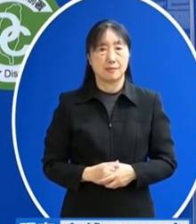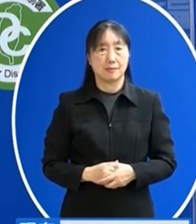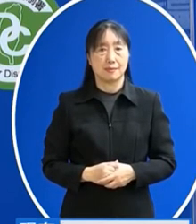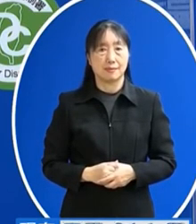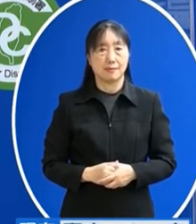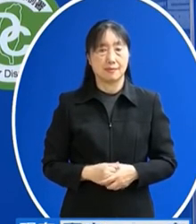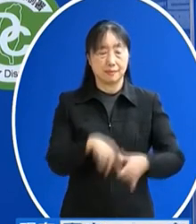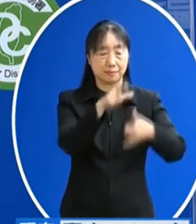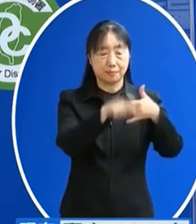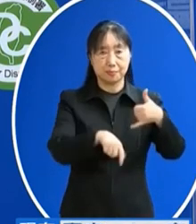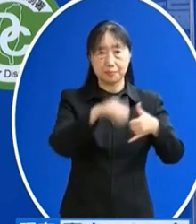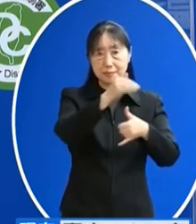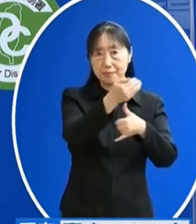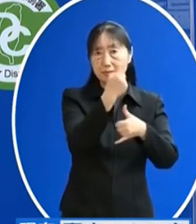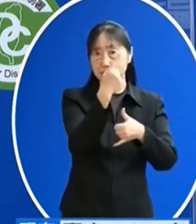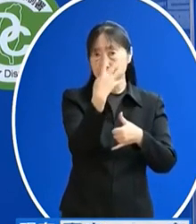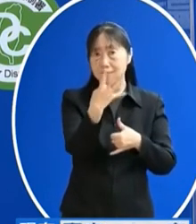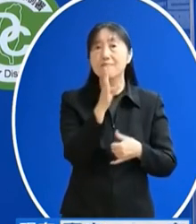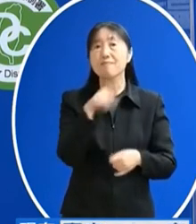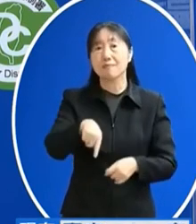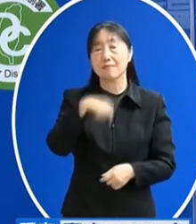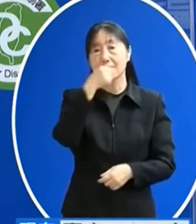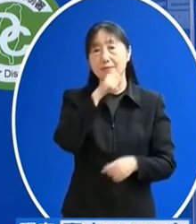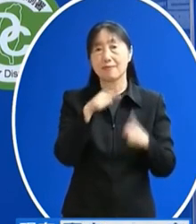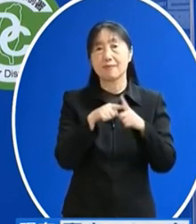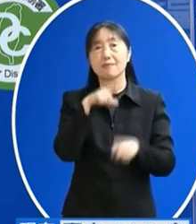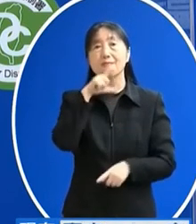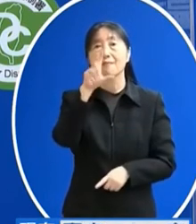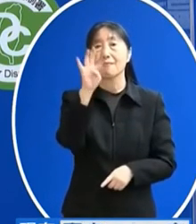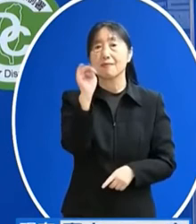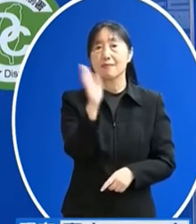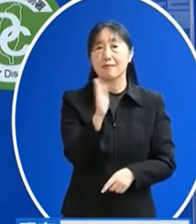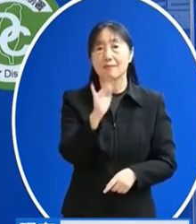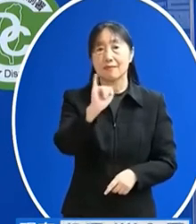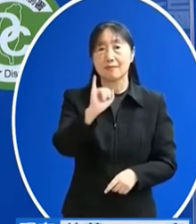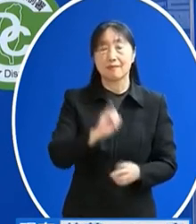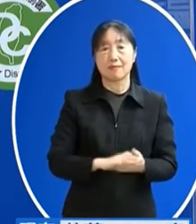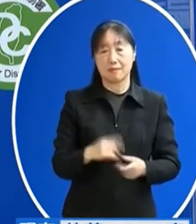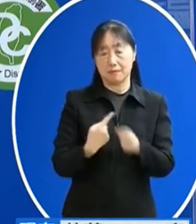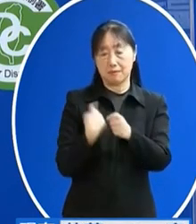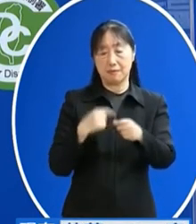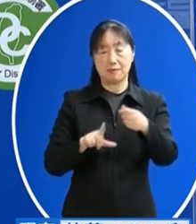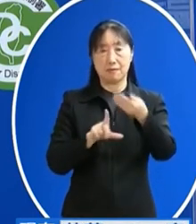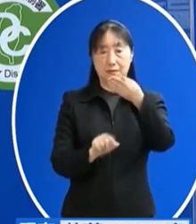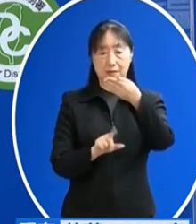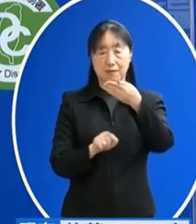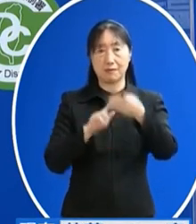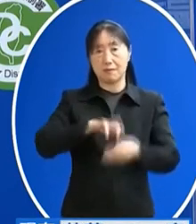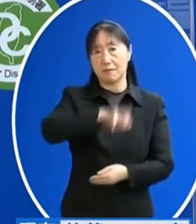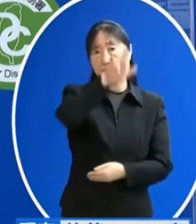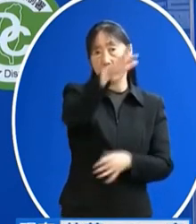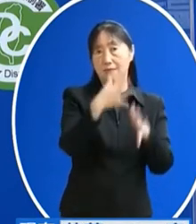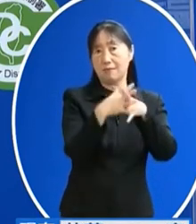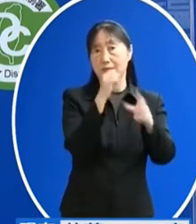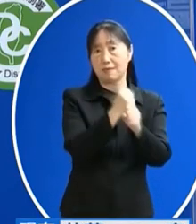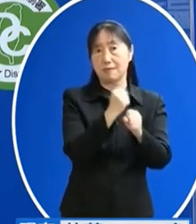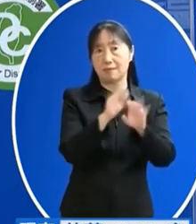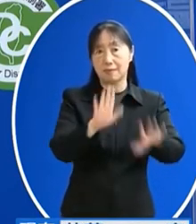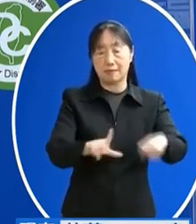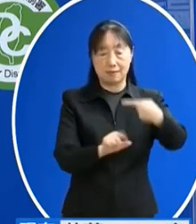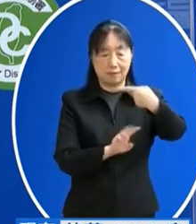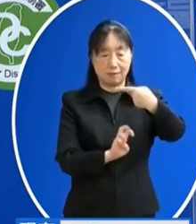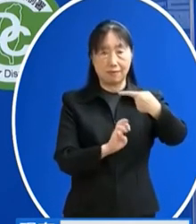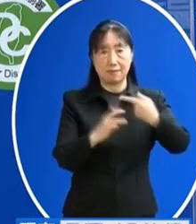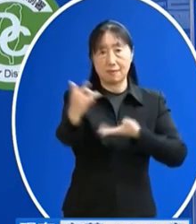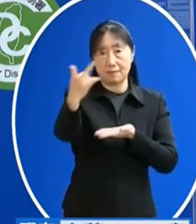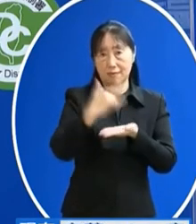那案914为本国籍60多岁的女性，那去年9月到美国工作，那今年1月30日返